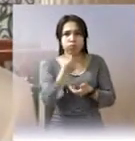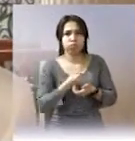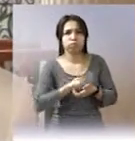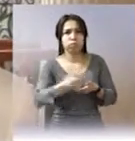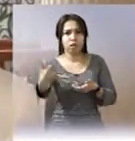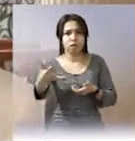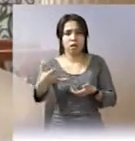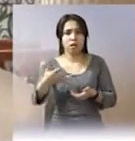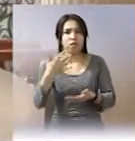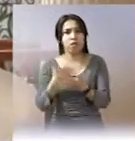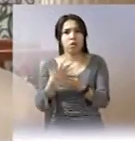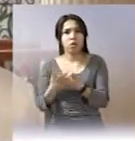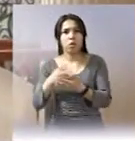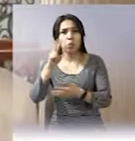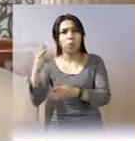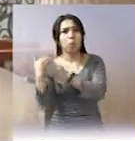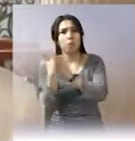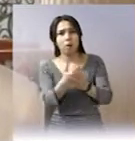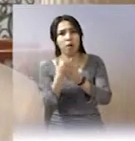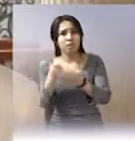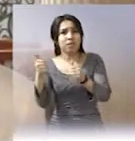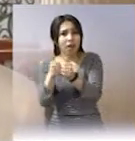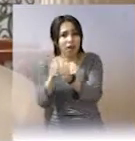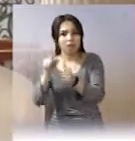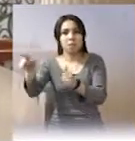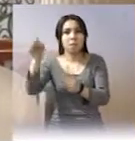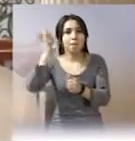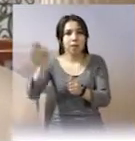накрывал дастархан или помогали в этом именно соседи той семьи, где произошло горе.